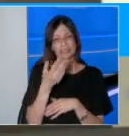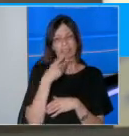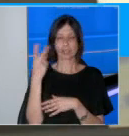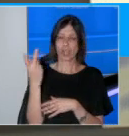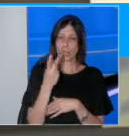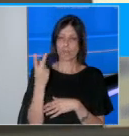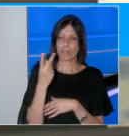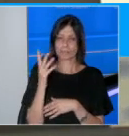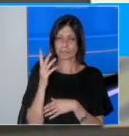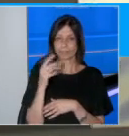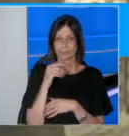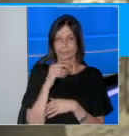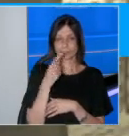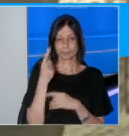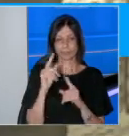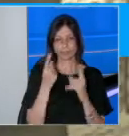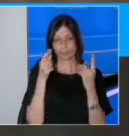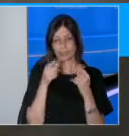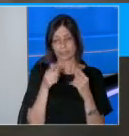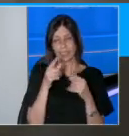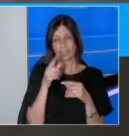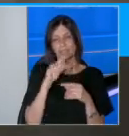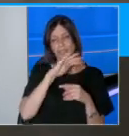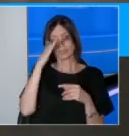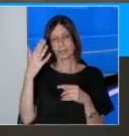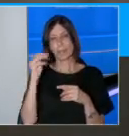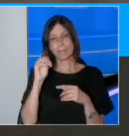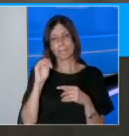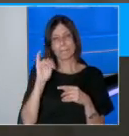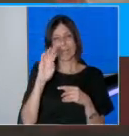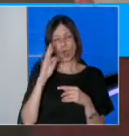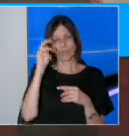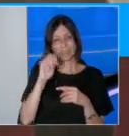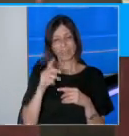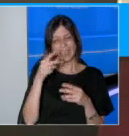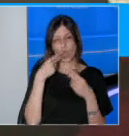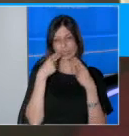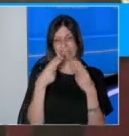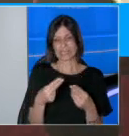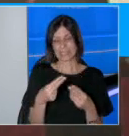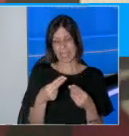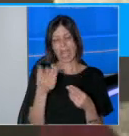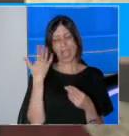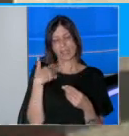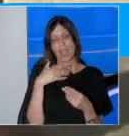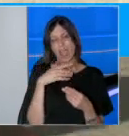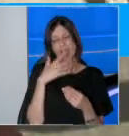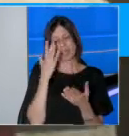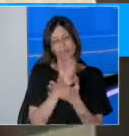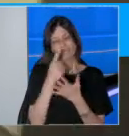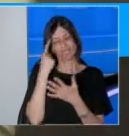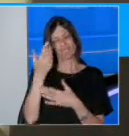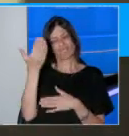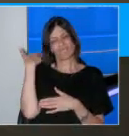כמובן שהמקרה במירון, התוצאה הייתה כתובה, לא כתובה על